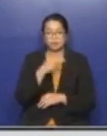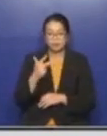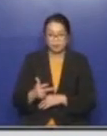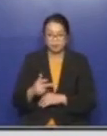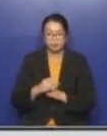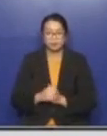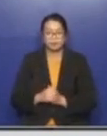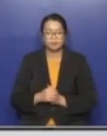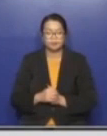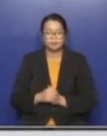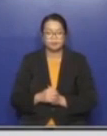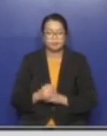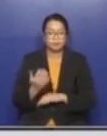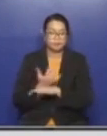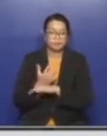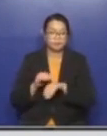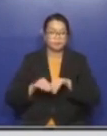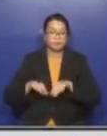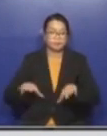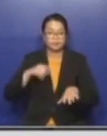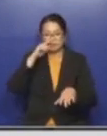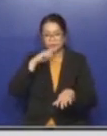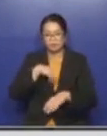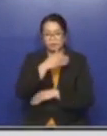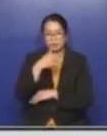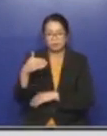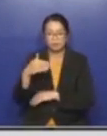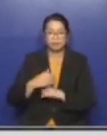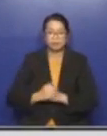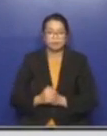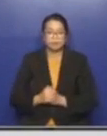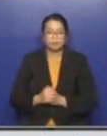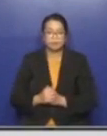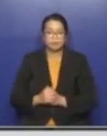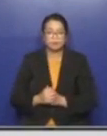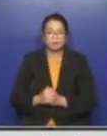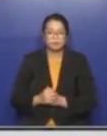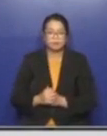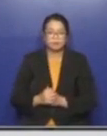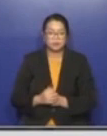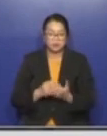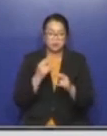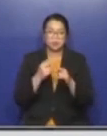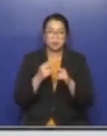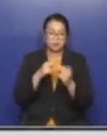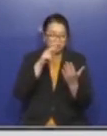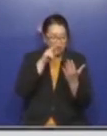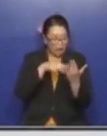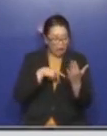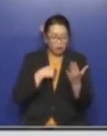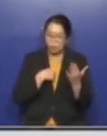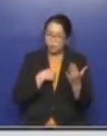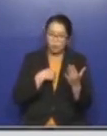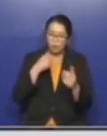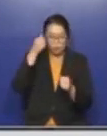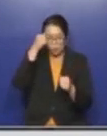จายเสียงและแพร่ภาพสาธารณะแห่งประเทศไทยถ้าอ่านชื่อแบบนี้แล้วผมเองยังจำไม่ได้เลยชื่อ